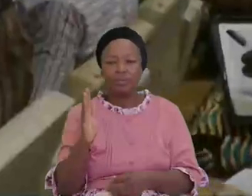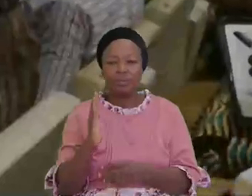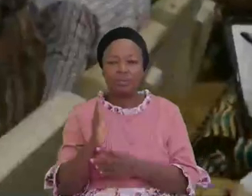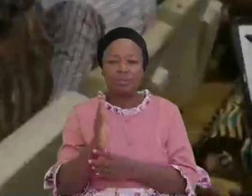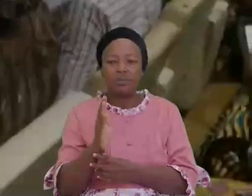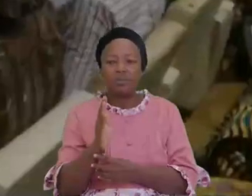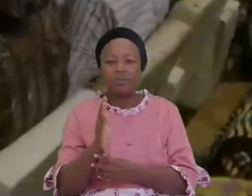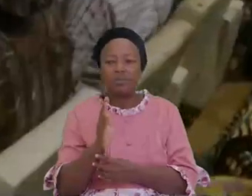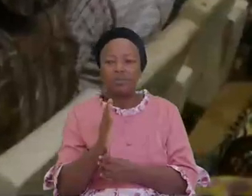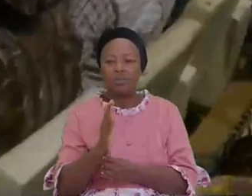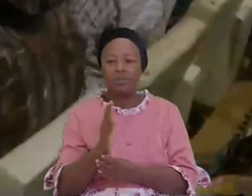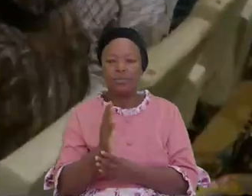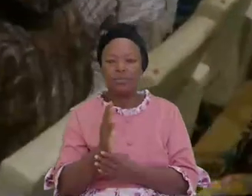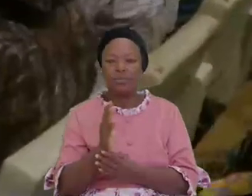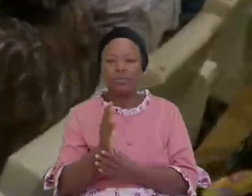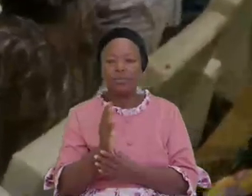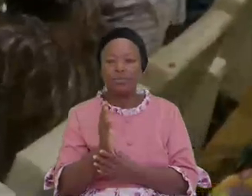Dieu. »